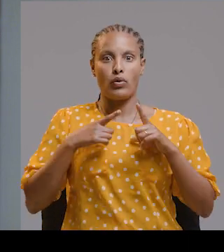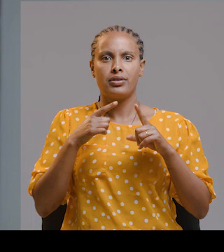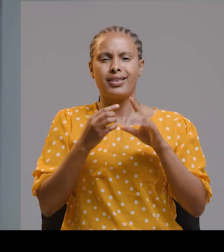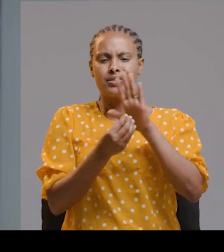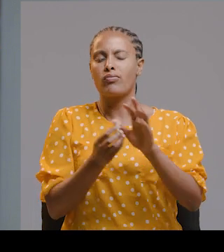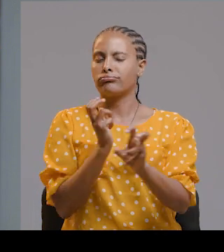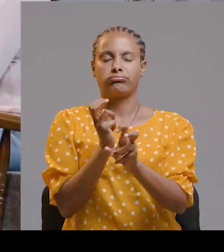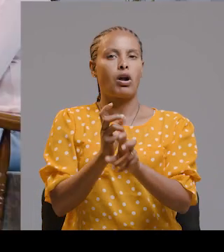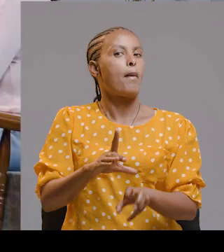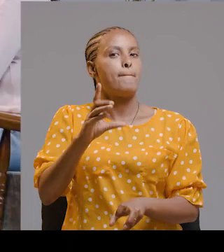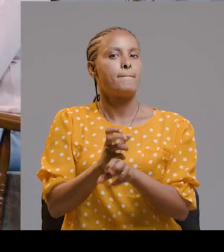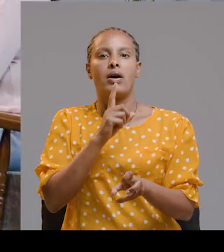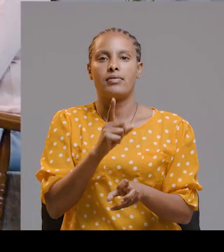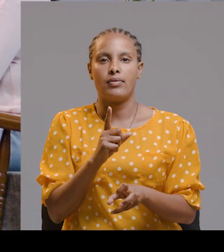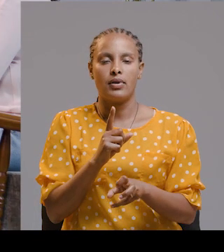کافیاری هنال.